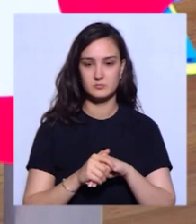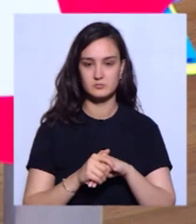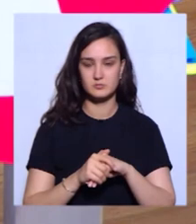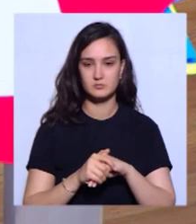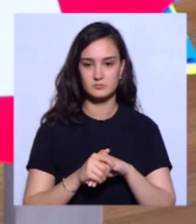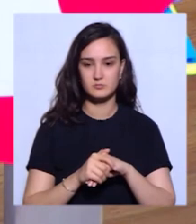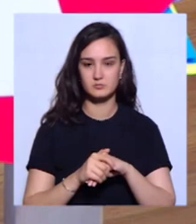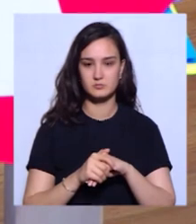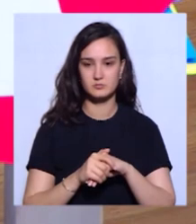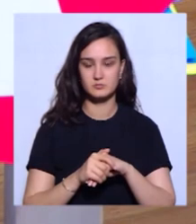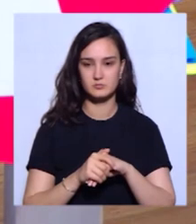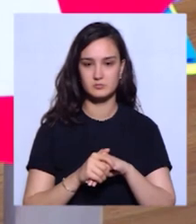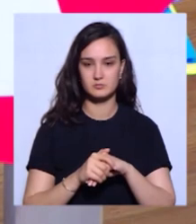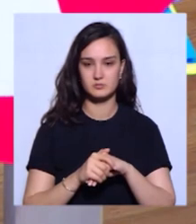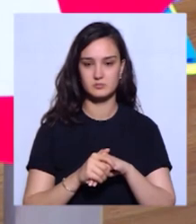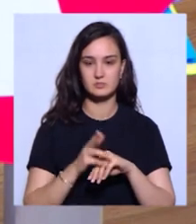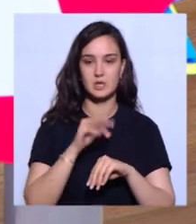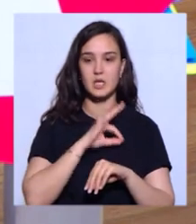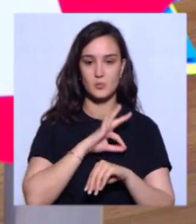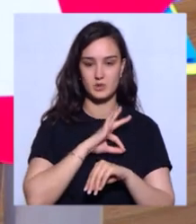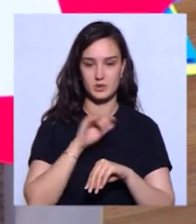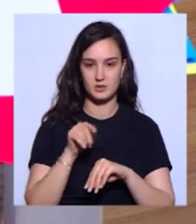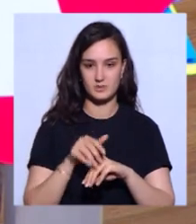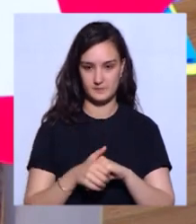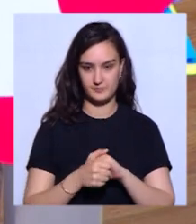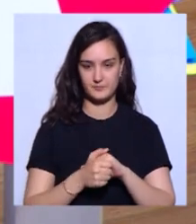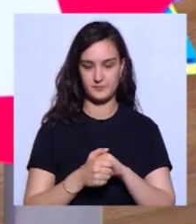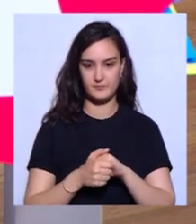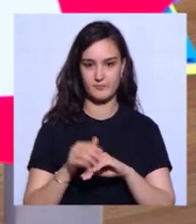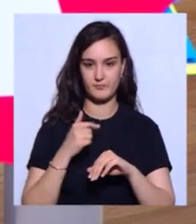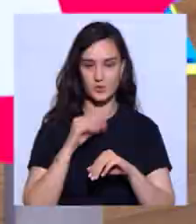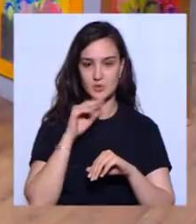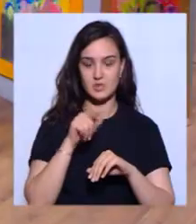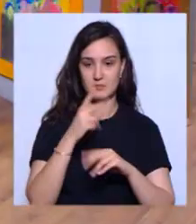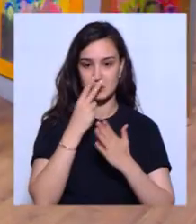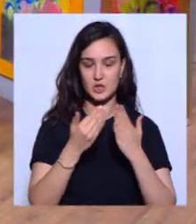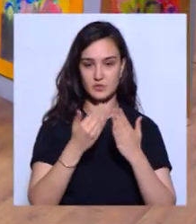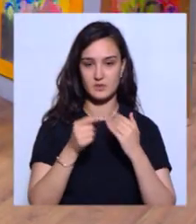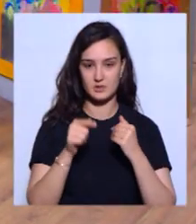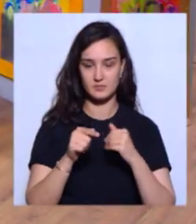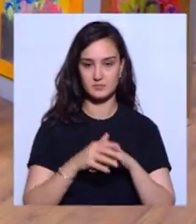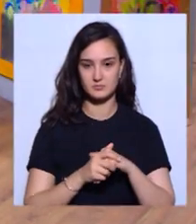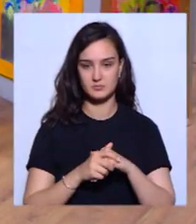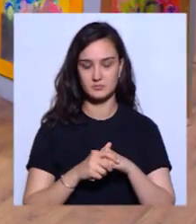და გამოიყენეთ. ეხლა მე როცა აი ამას გაჩვენებ და ეხლა ამ ნახატს.